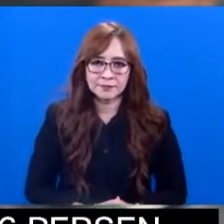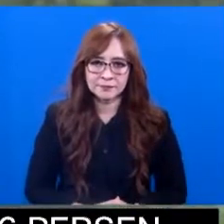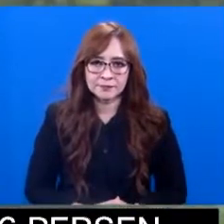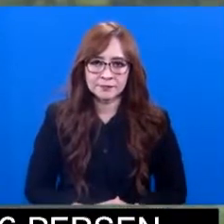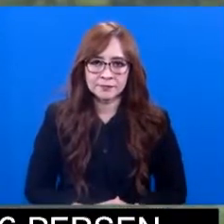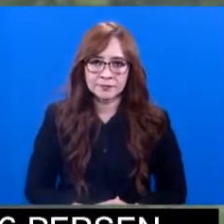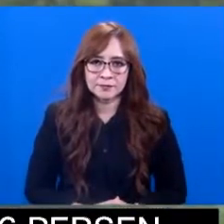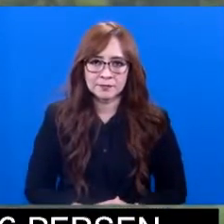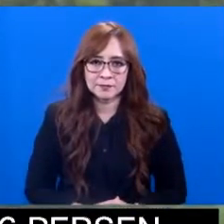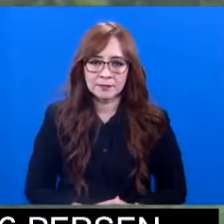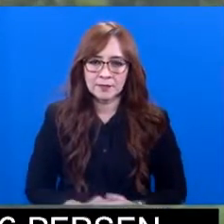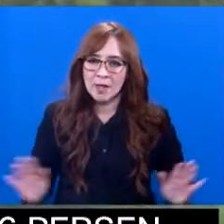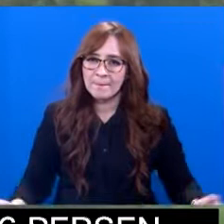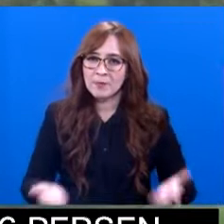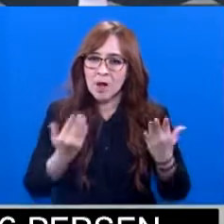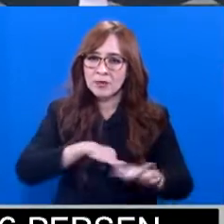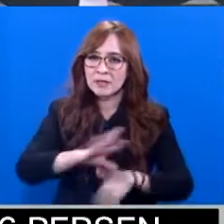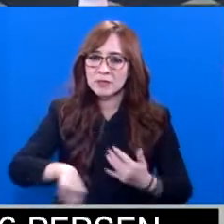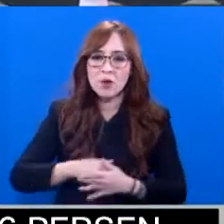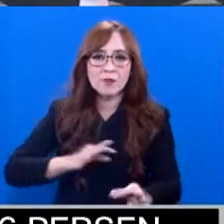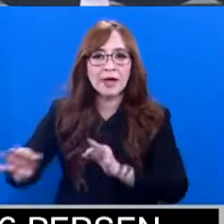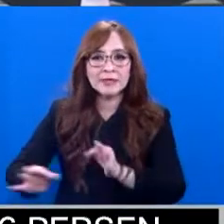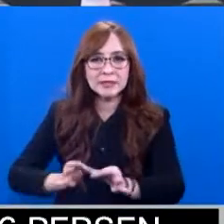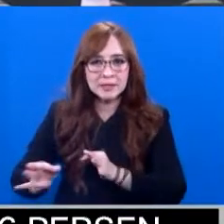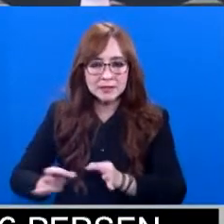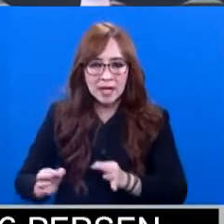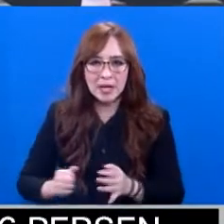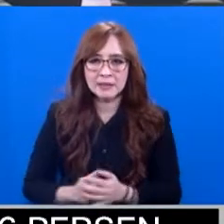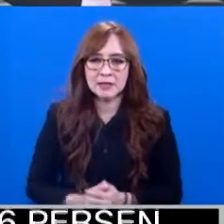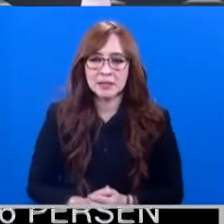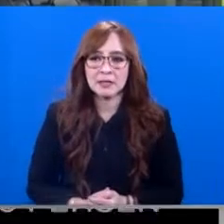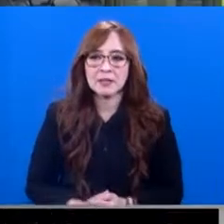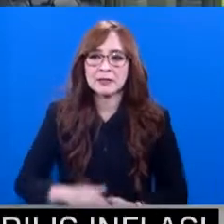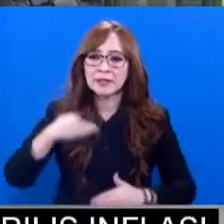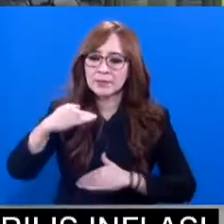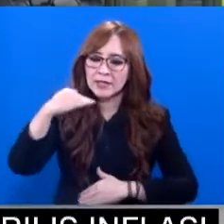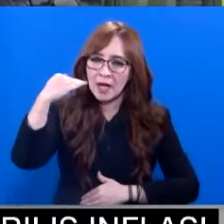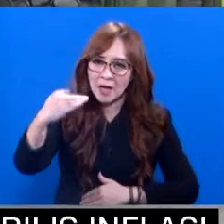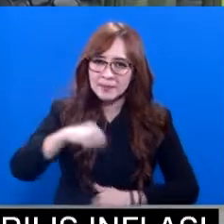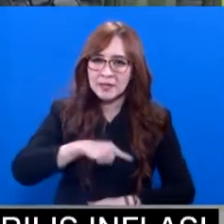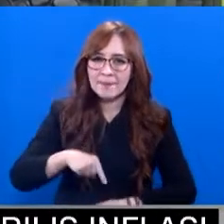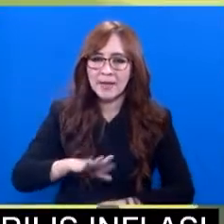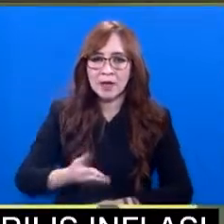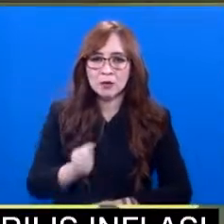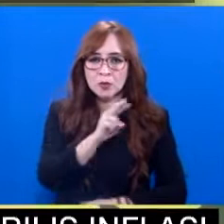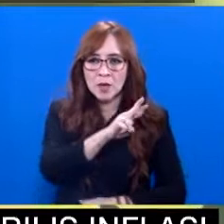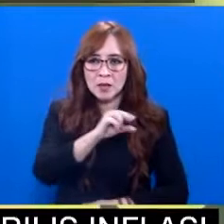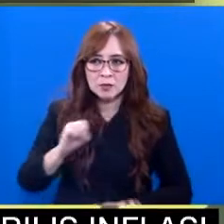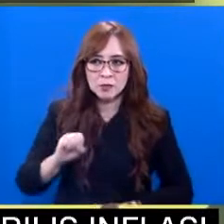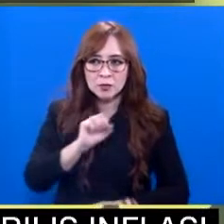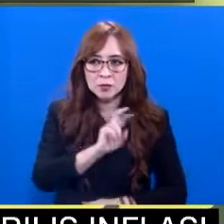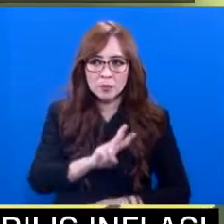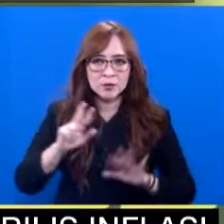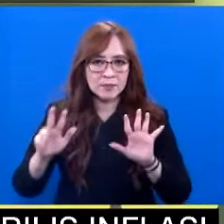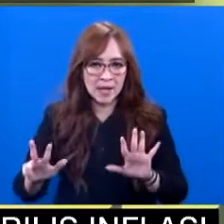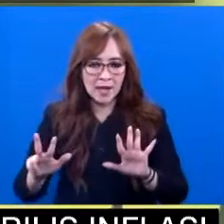zeni. Pembangunan semua sarana prasarana alutsista hingga personel dilakukan secara bertahap hingga tahun 2029.